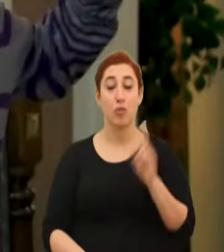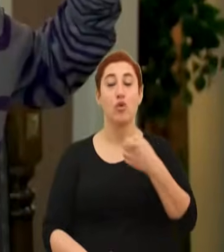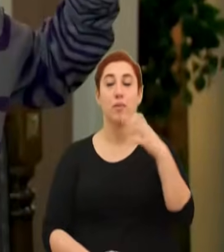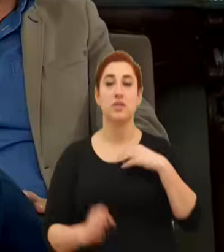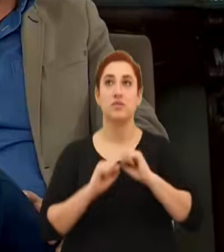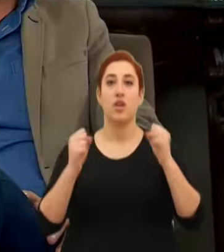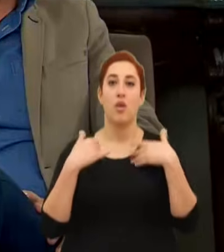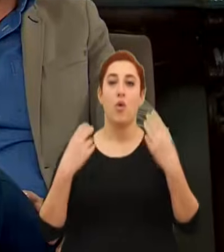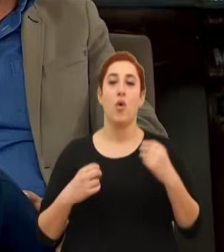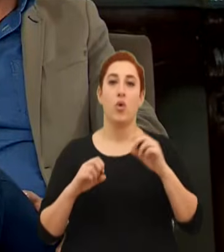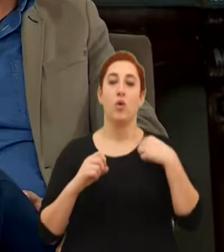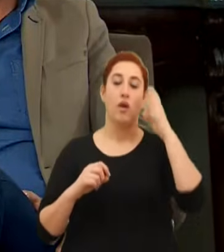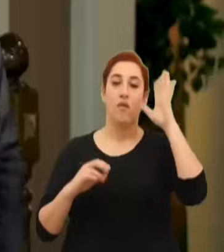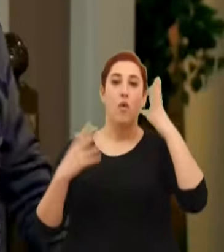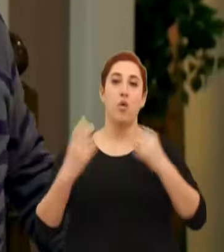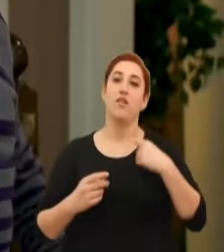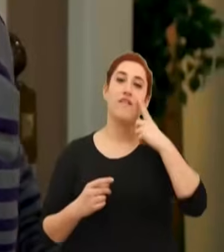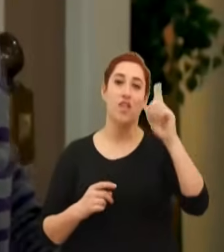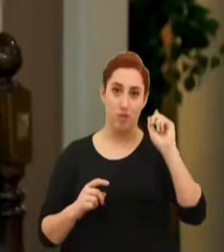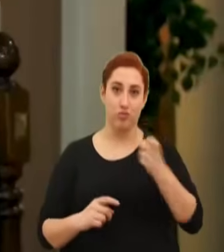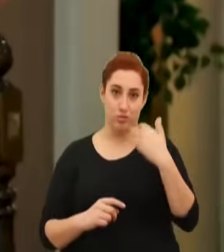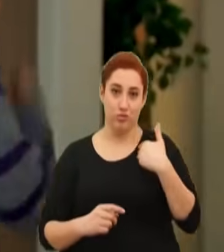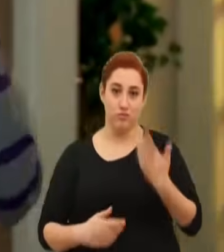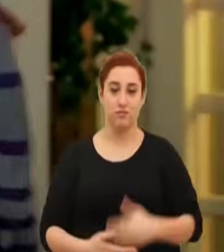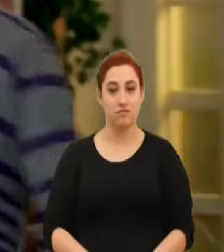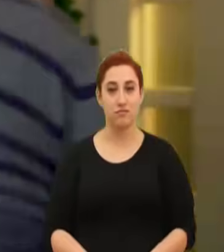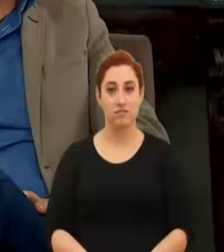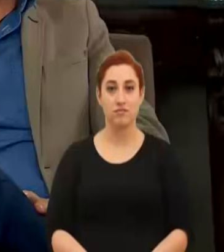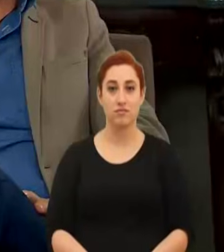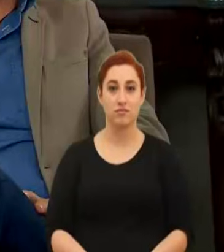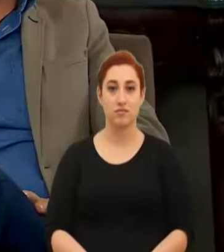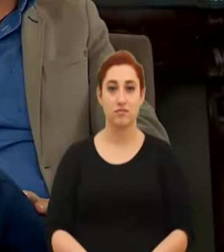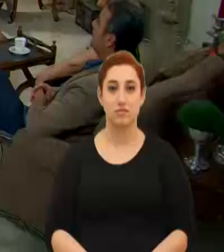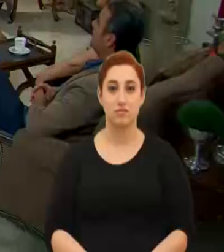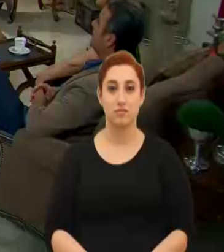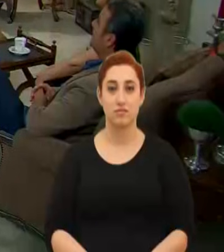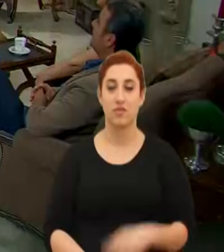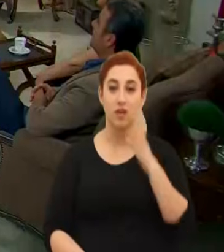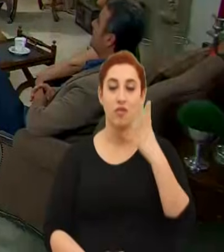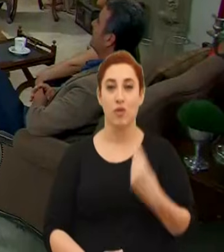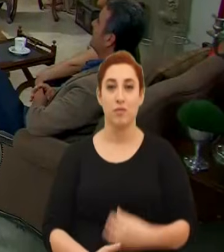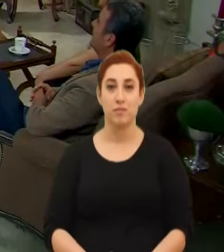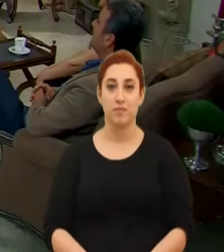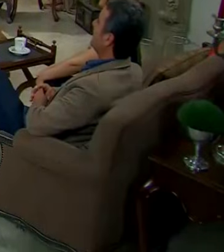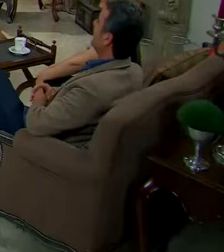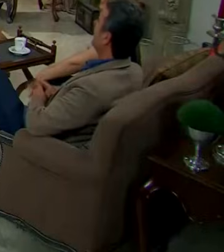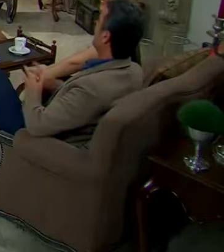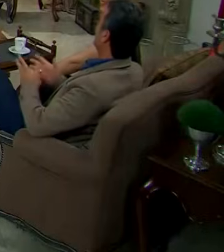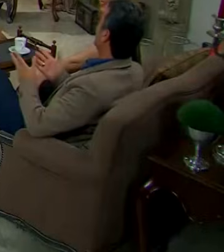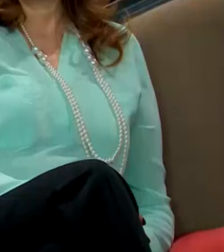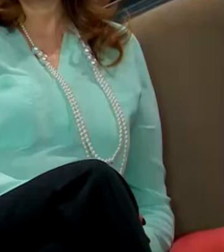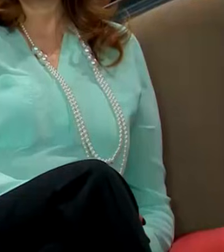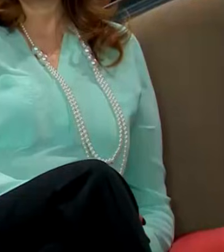Bulamasam çatlardım. Kafayı yirdim vallahi. Buldum ulan. Kafayı yirdim.